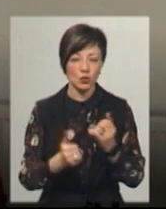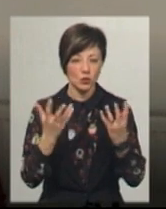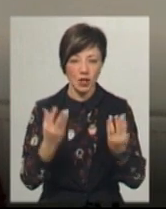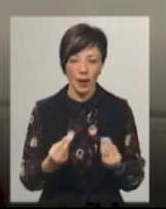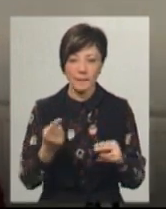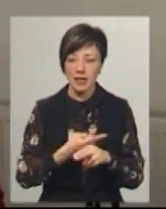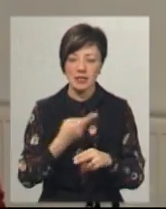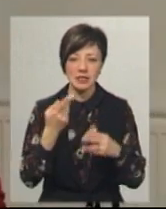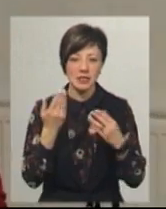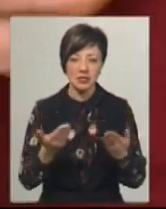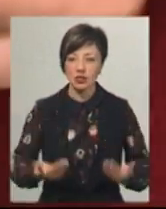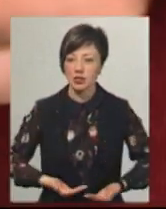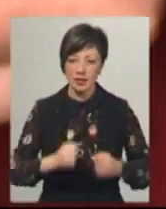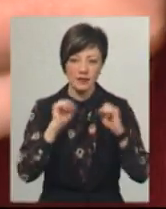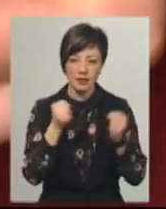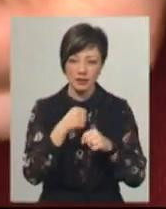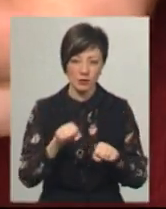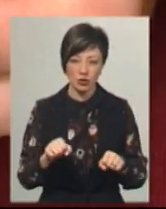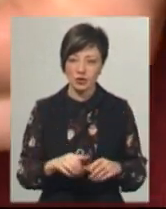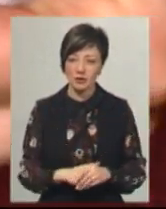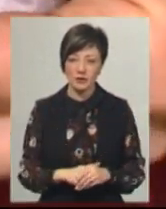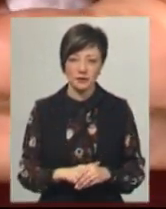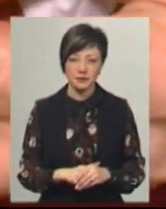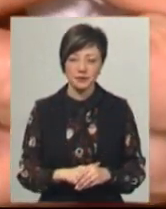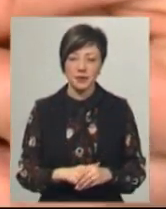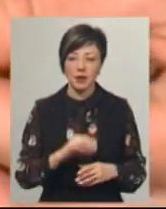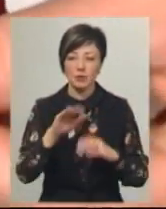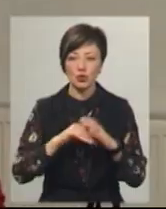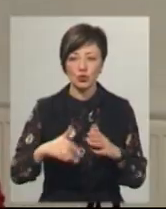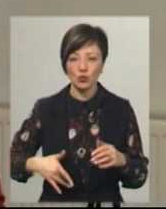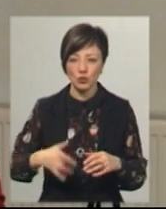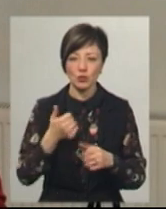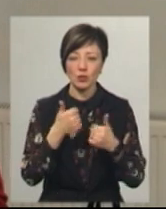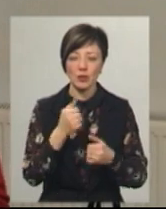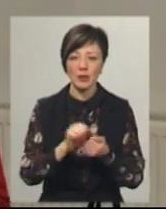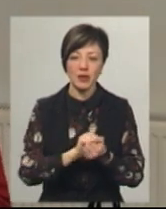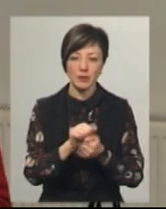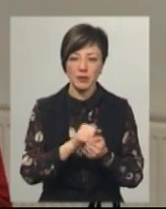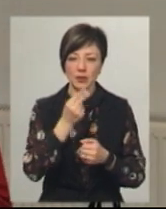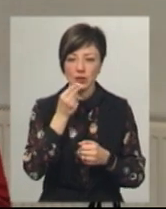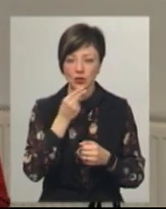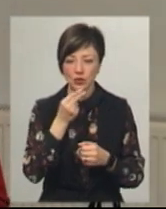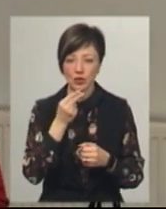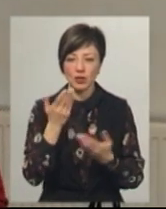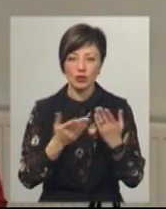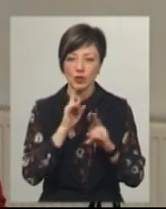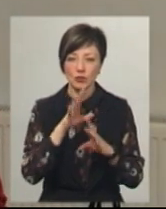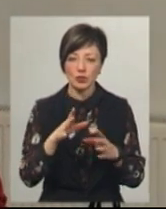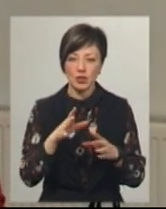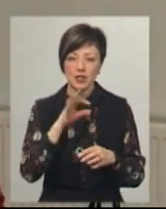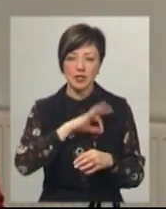ми без них жити взагалі не можемо. Це для піджелудочної, щоб добре перетравлювались харчі в дитини, бо якщо не